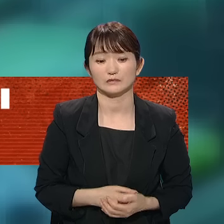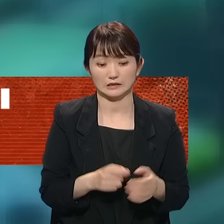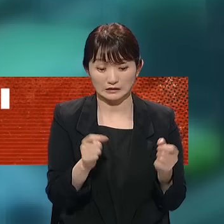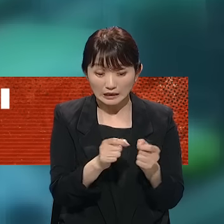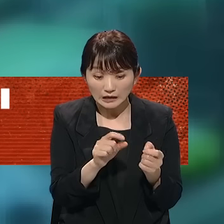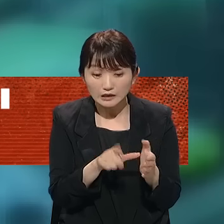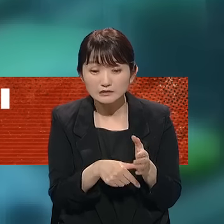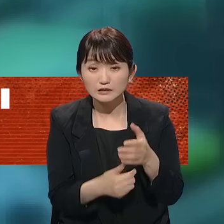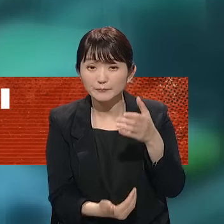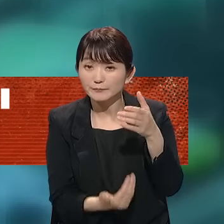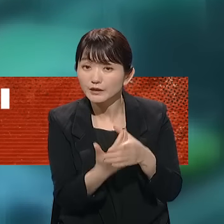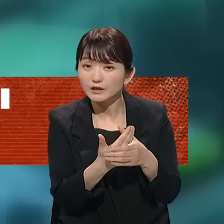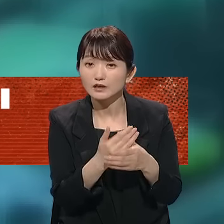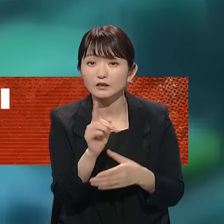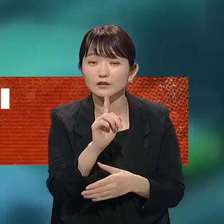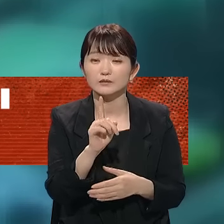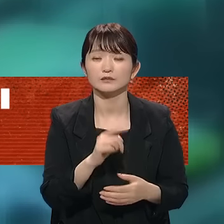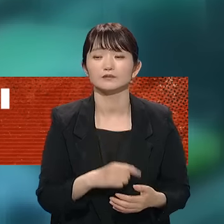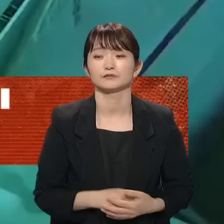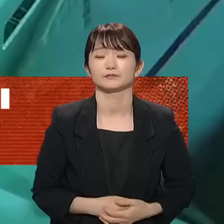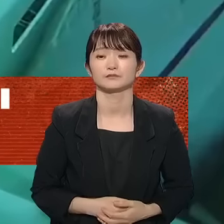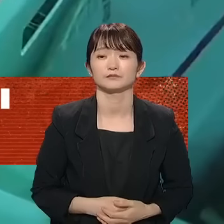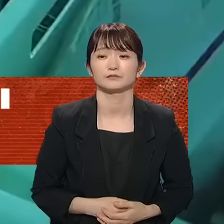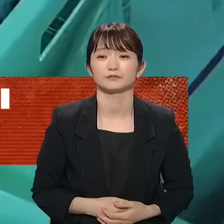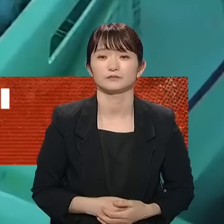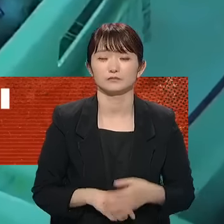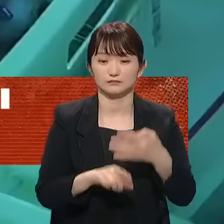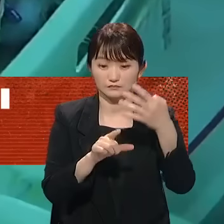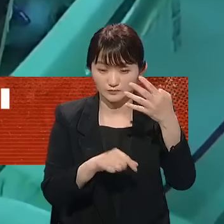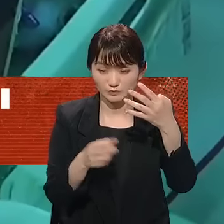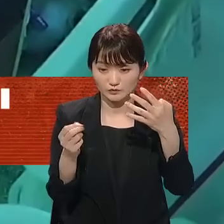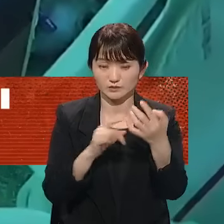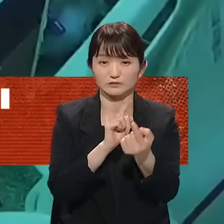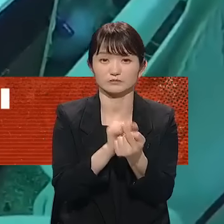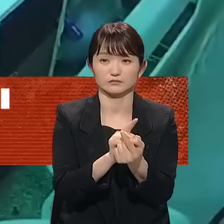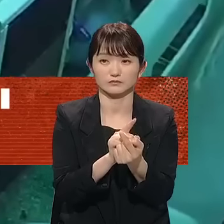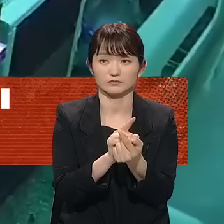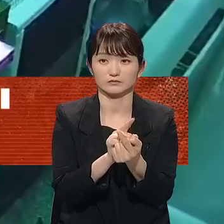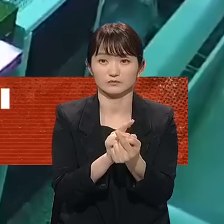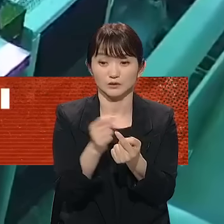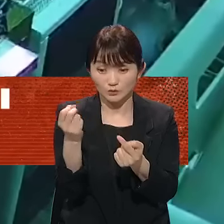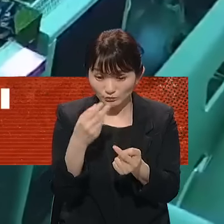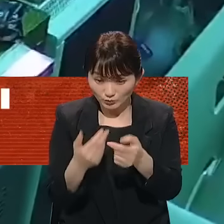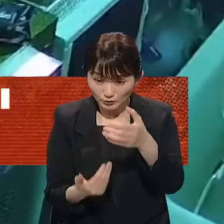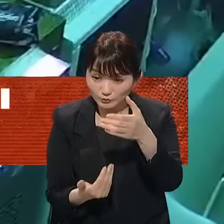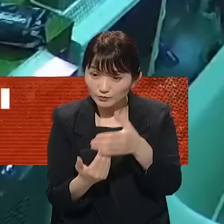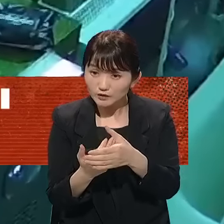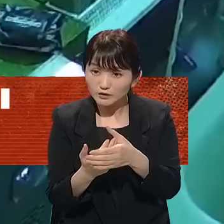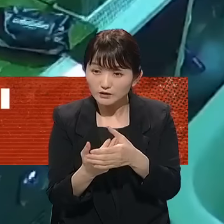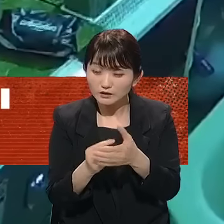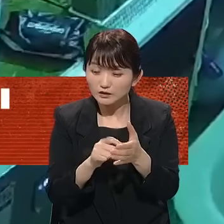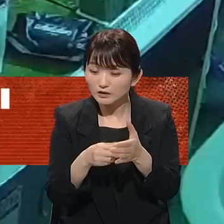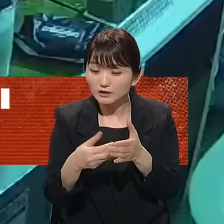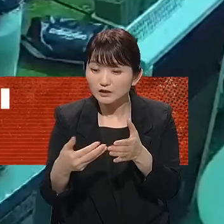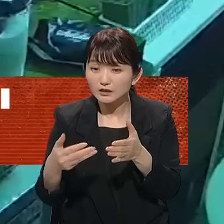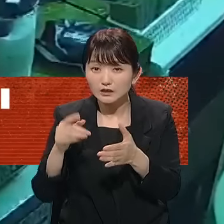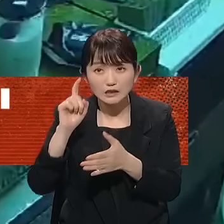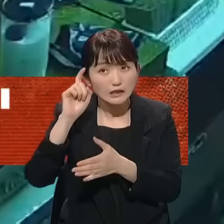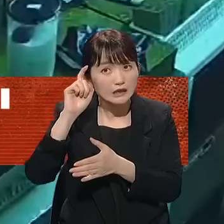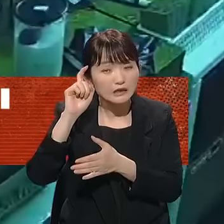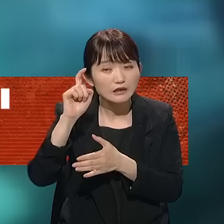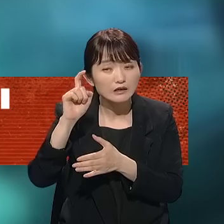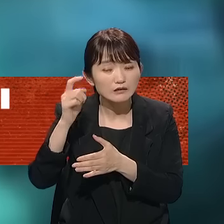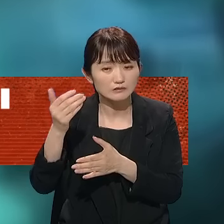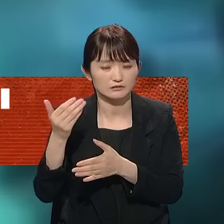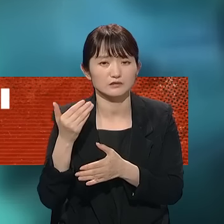시간에 벌어진 겁니다. 그러니까 무슨 말씀이냐면 지금 4월에 다시 만났다가 다시 사건이 벌어지는 것도 한 열흘 간격도 안 두고